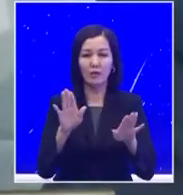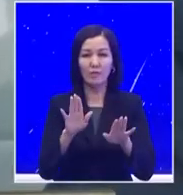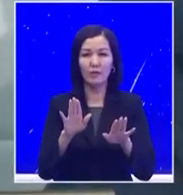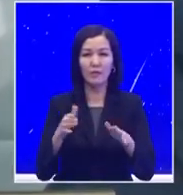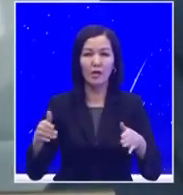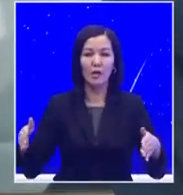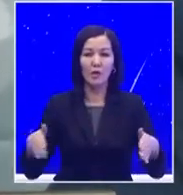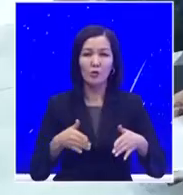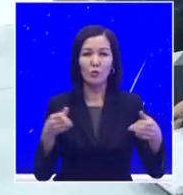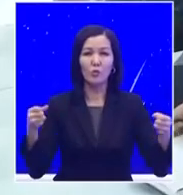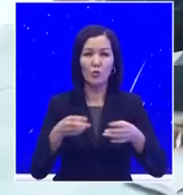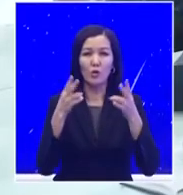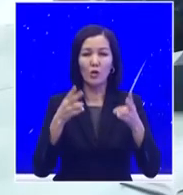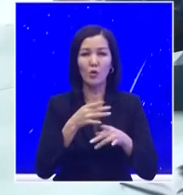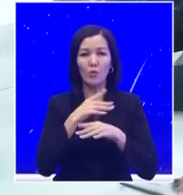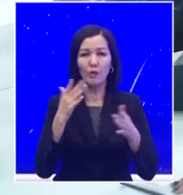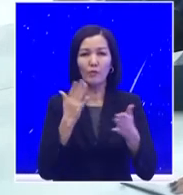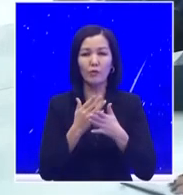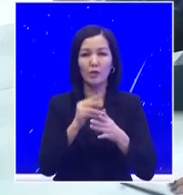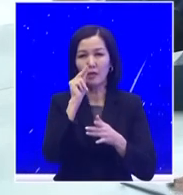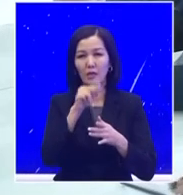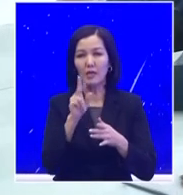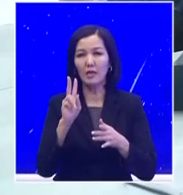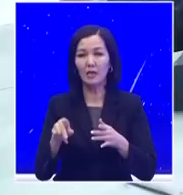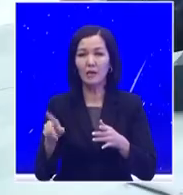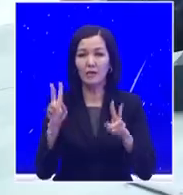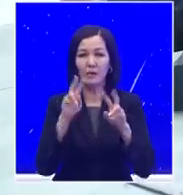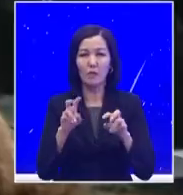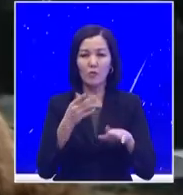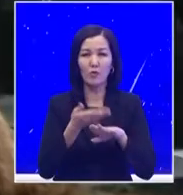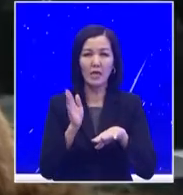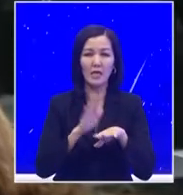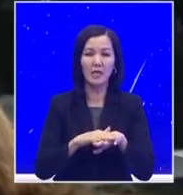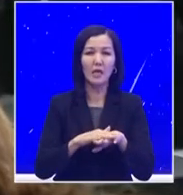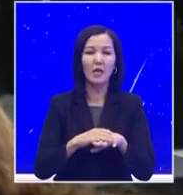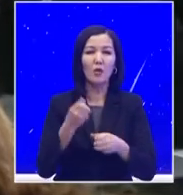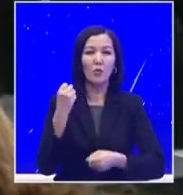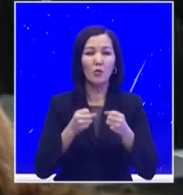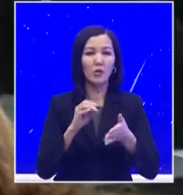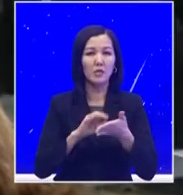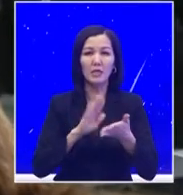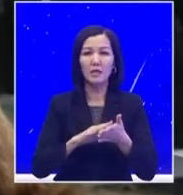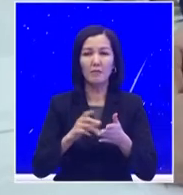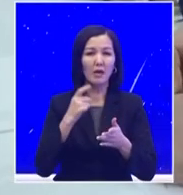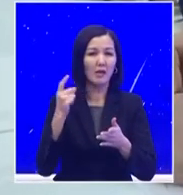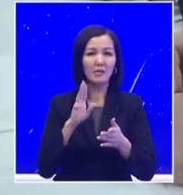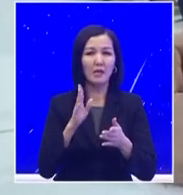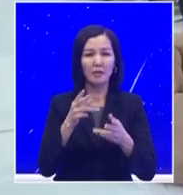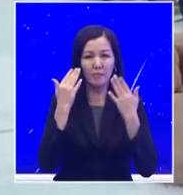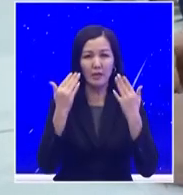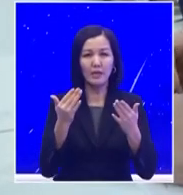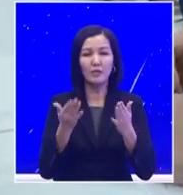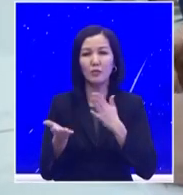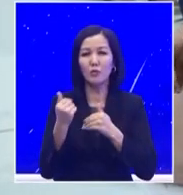көлік апаттары көбейіп кеткен. Соңында кінәліні табу қиын. Көліктер ешқайда тіркелмеген, иесінің кім екені белгісіз. Өткен жылы